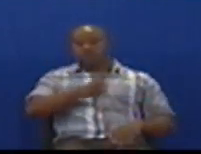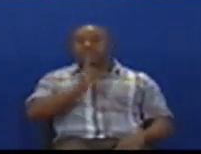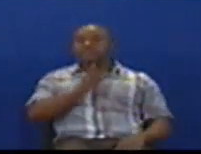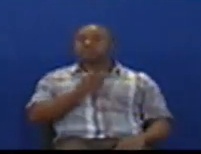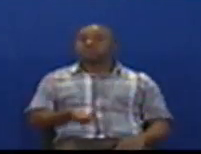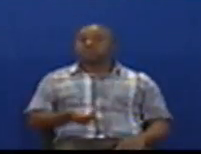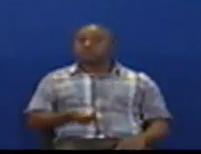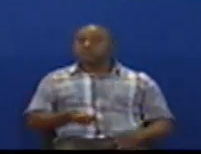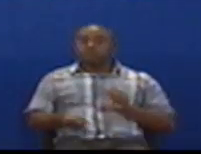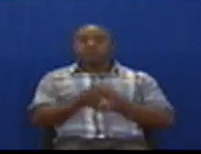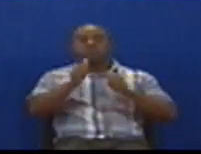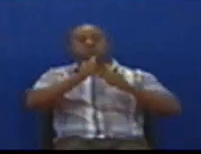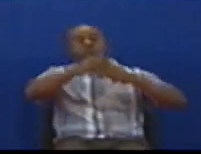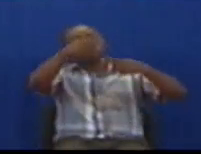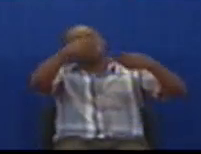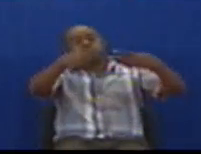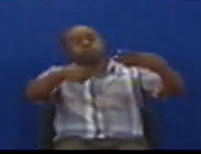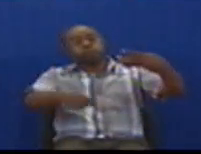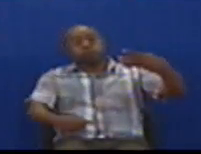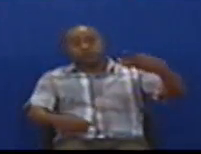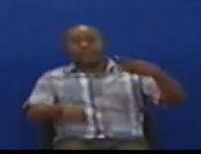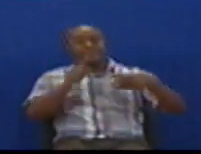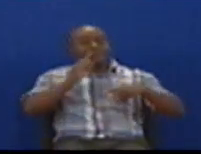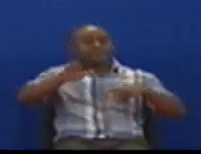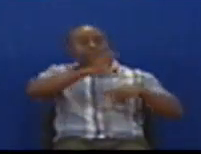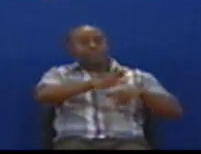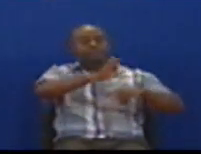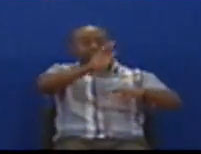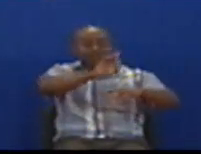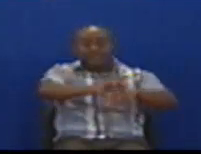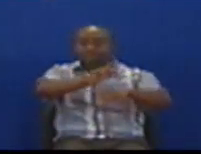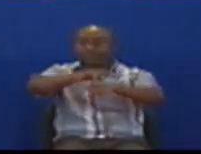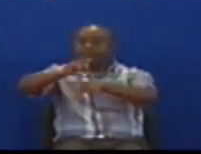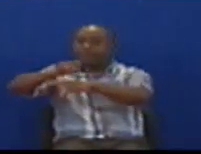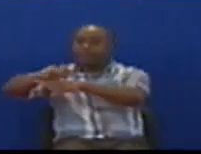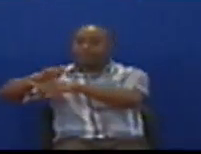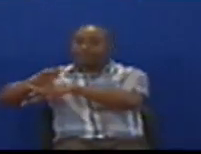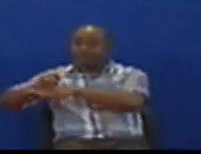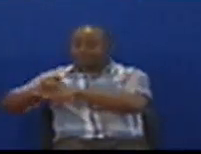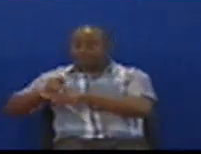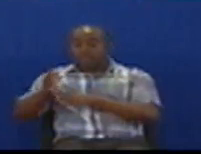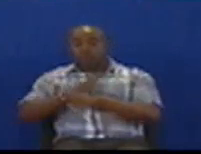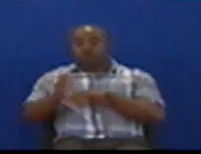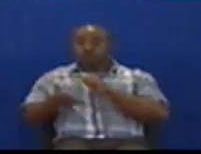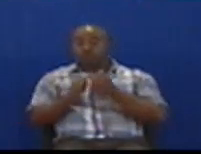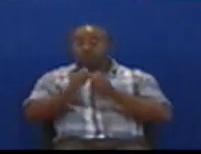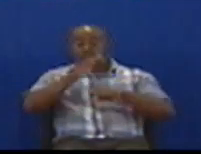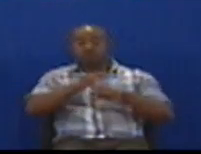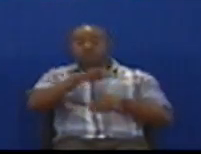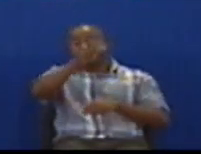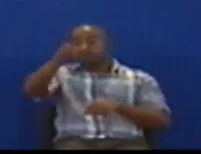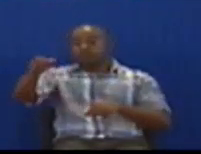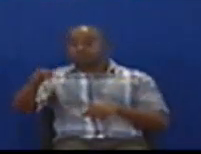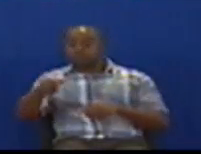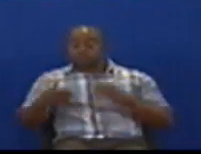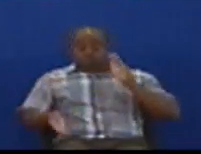imesheheneza mambo mengi sana. Imegusa kila eneo na hususani mambo ambayo yanagusa wananchi. Tukianzia kwenye